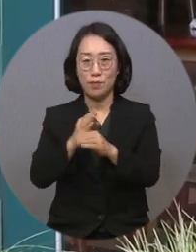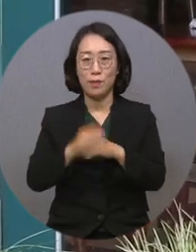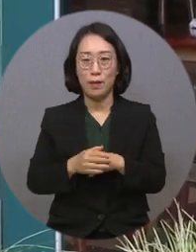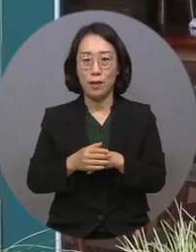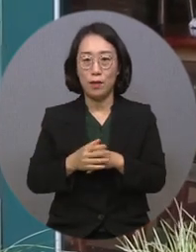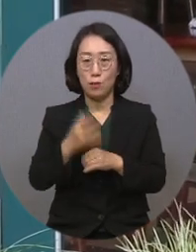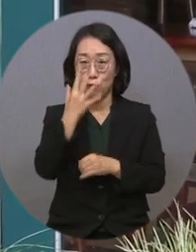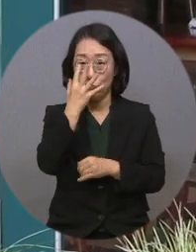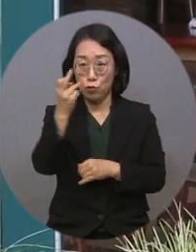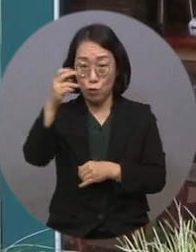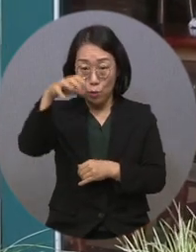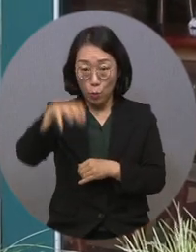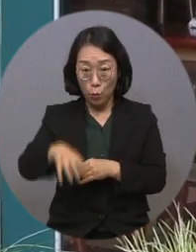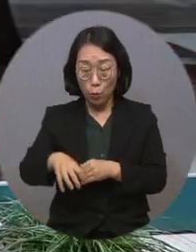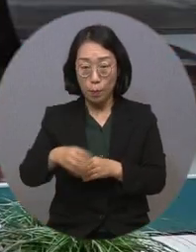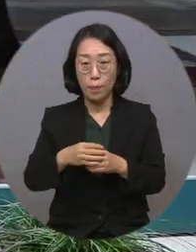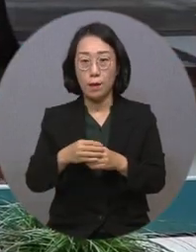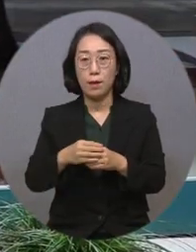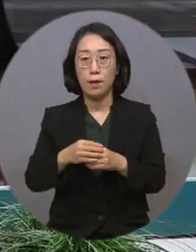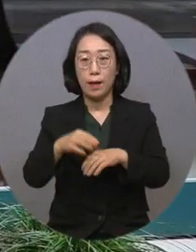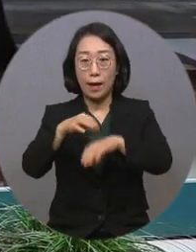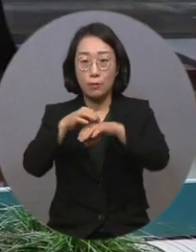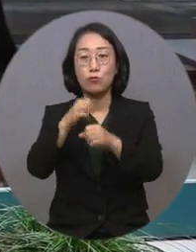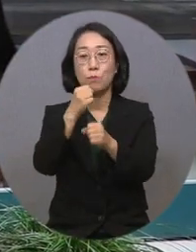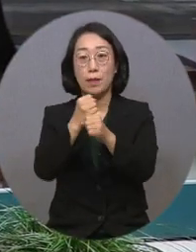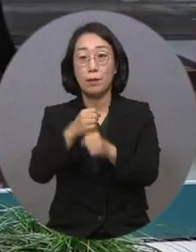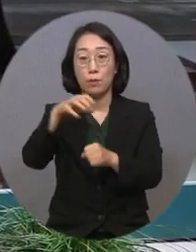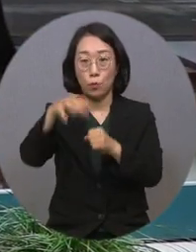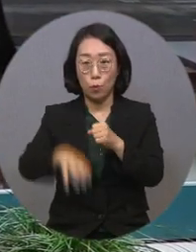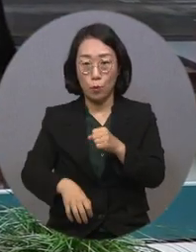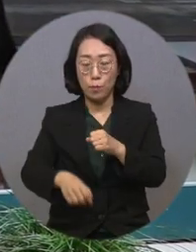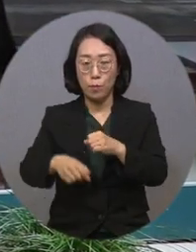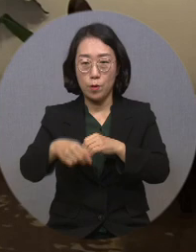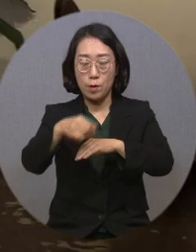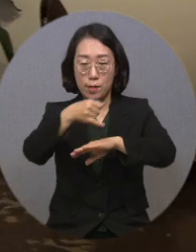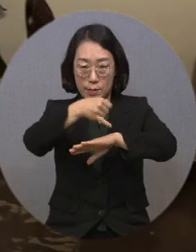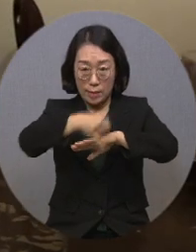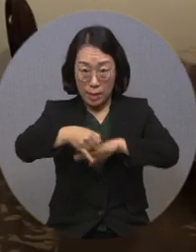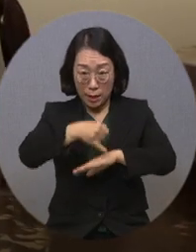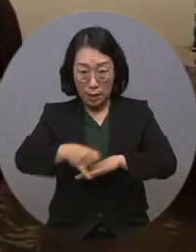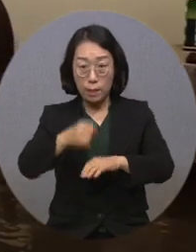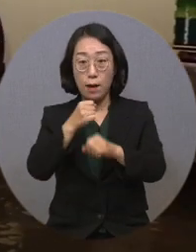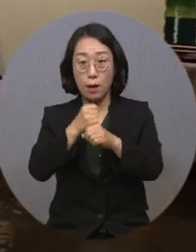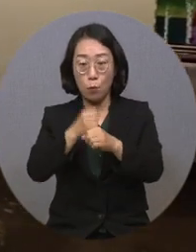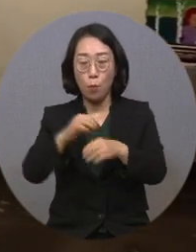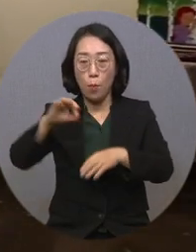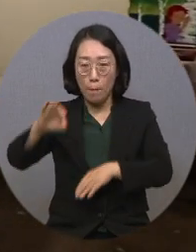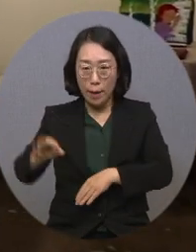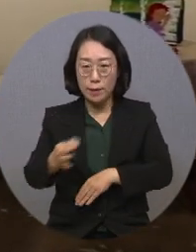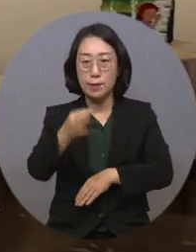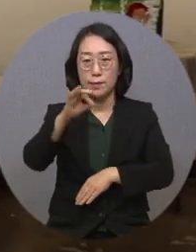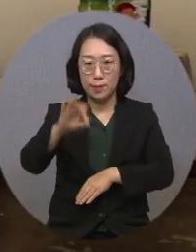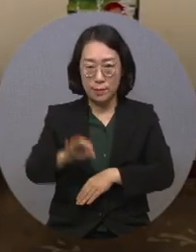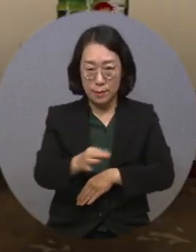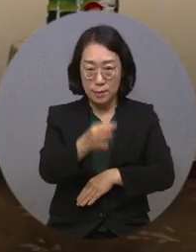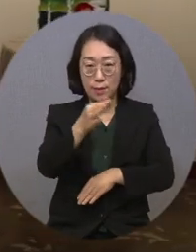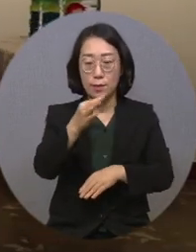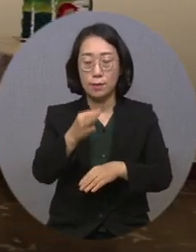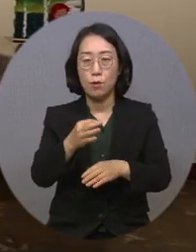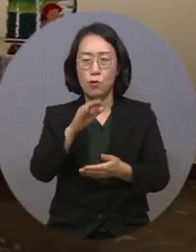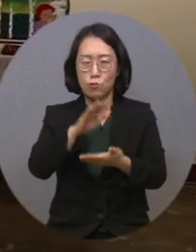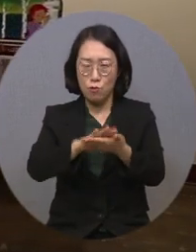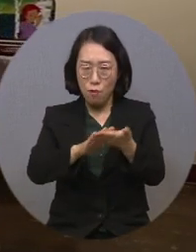순천에 위치한 아기자기 가죽 공방에서는 가죽을 재단하고 한 땀 한 땀 바느질을 하며 섬세한